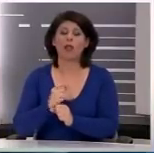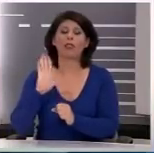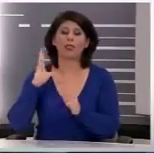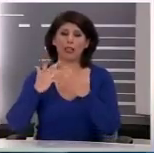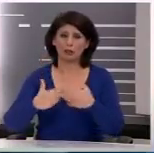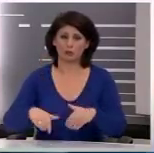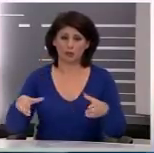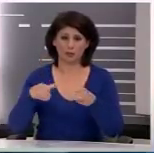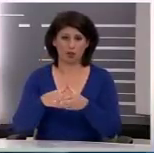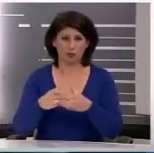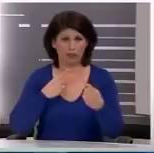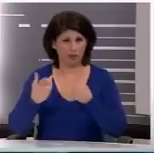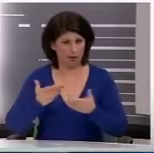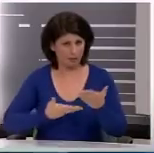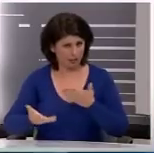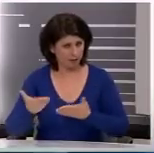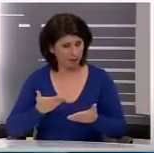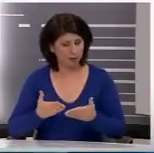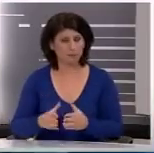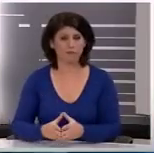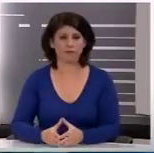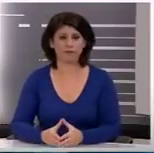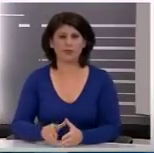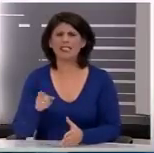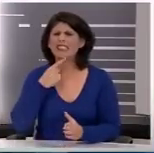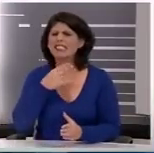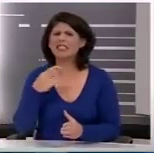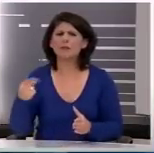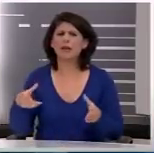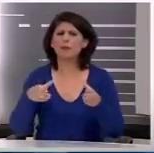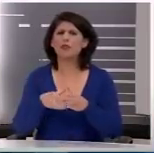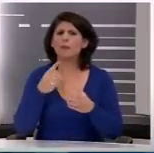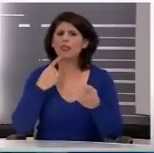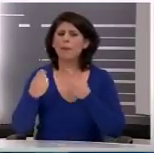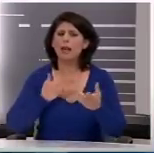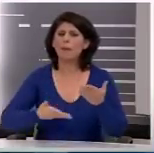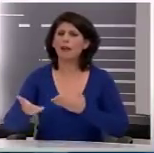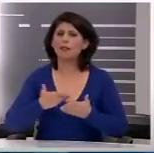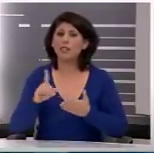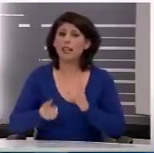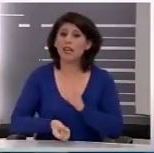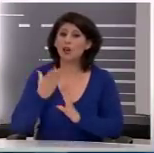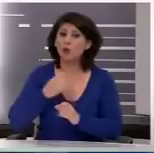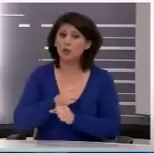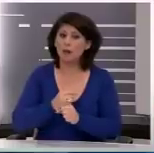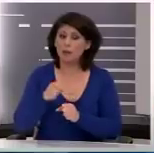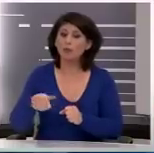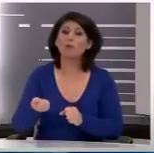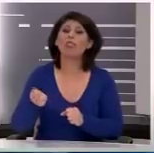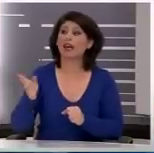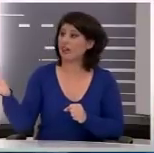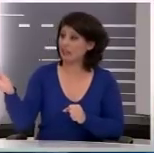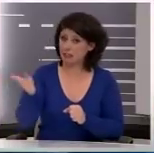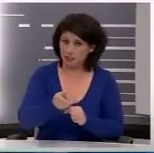η Επιτροπή Διαπραγμάτευσης. Τι σημαίνει η Επιτροπή Διαπραγμάτευσης? Ένα καινούργιο φάρμακο, αυτό που δεν κάνατε